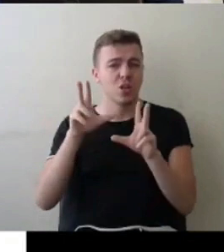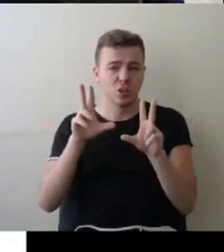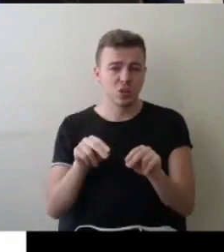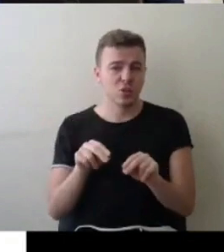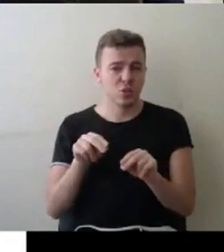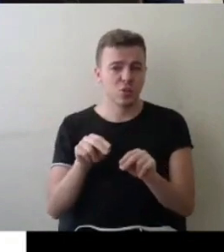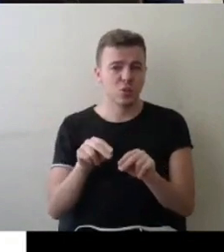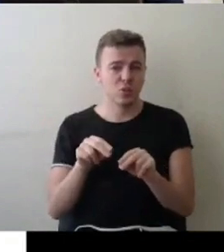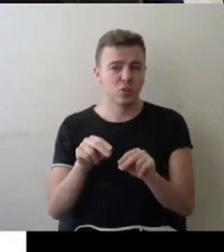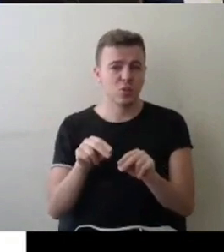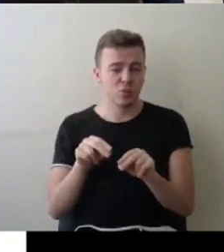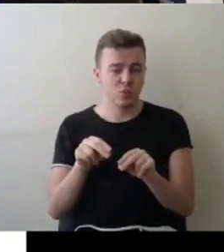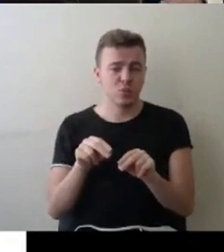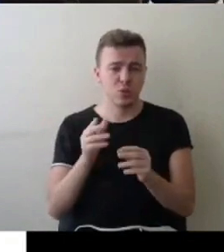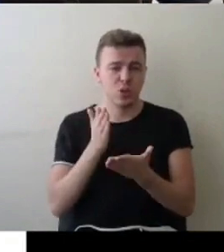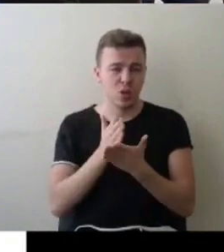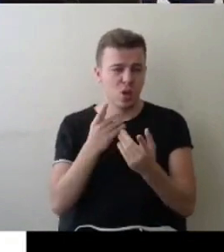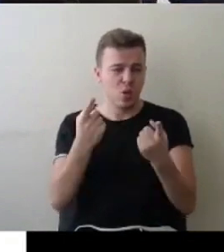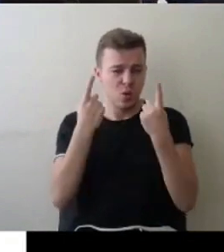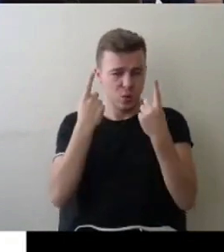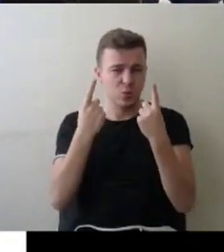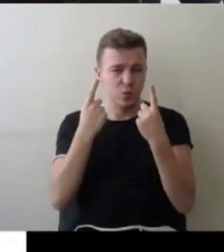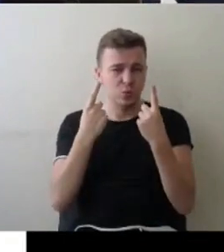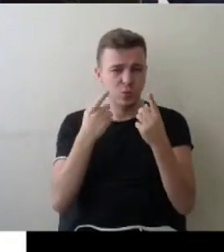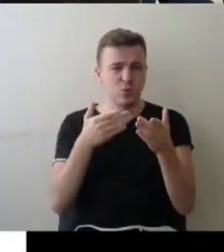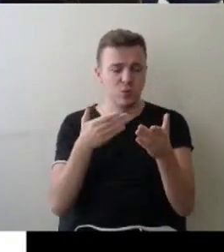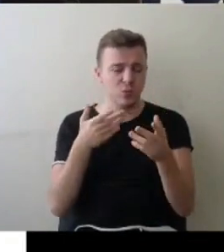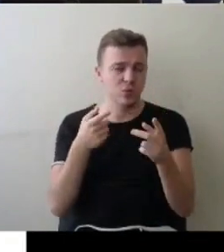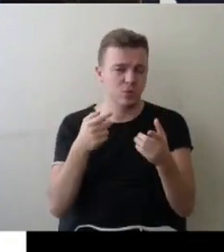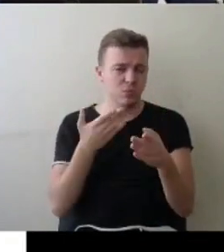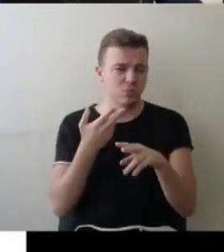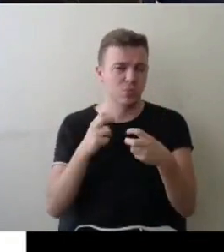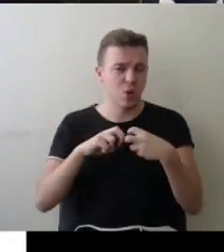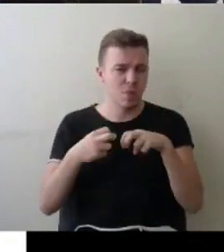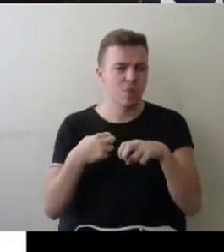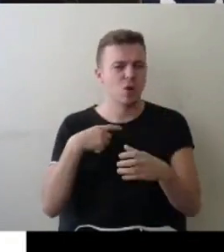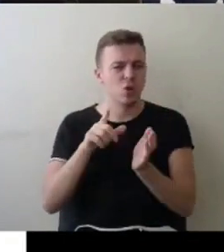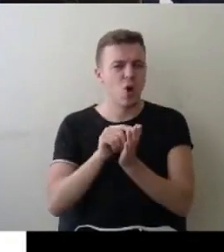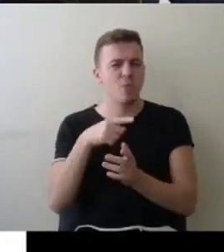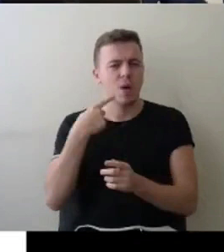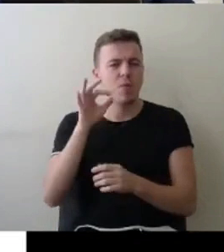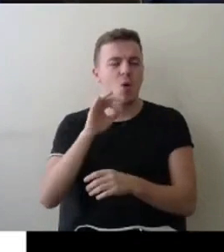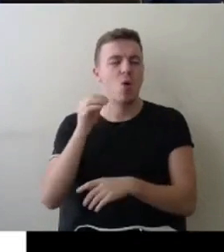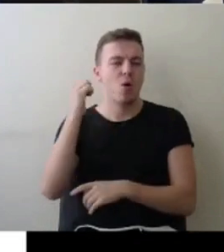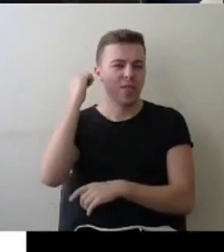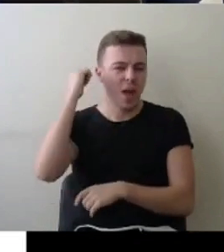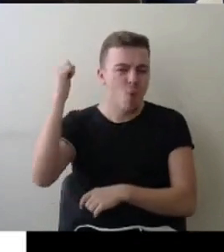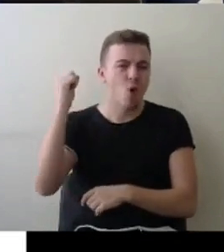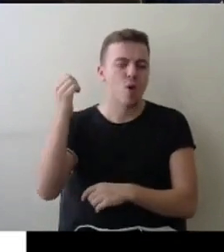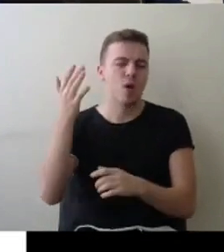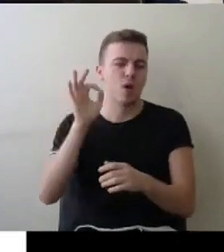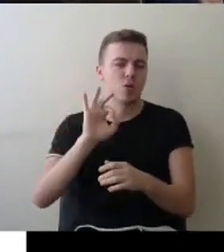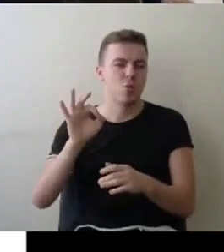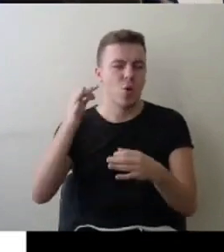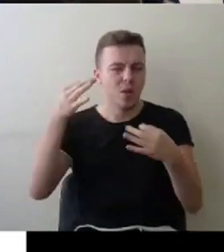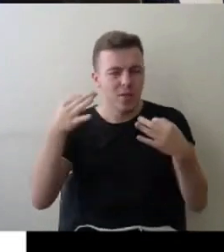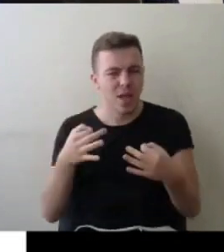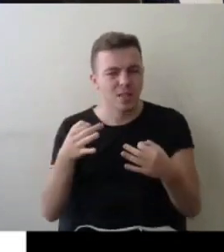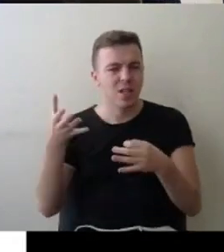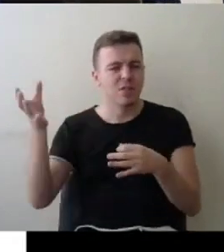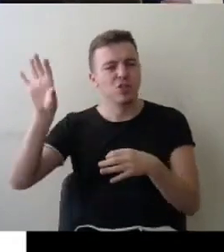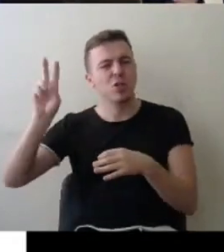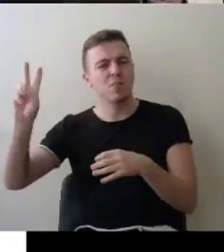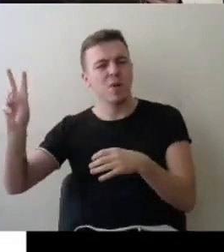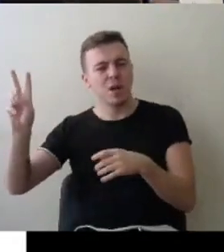yra iššūkis. Ne. Aš turiu kalbėti apie demokratiją, teisės viršenybę, arba teisinę valstybę,